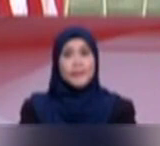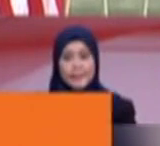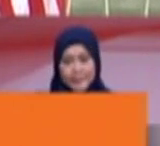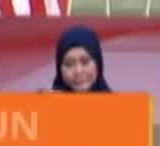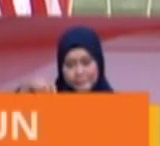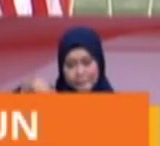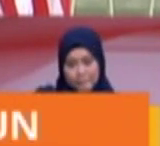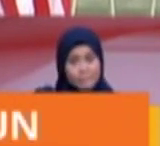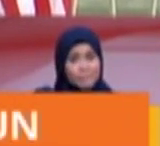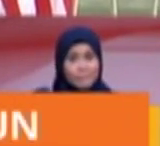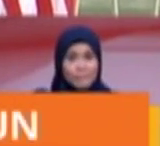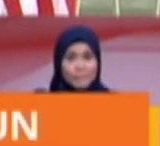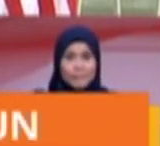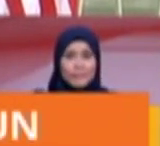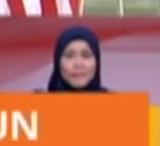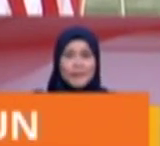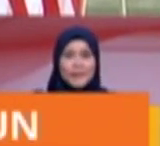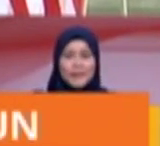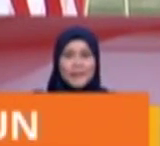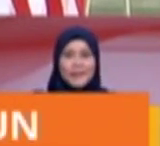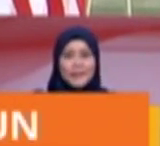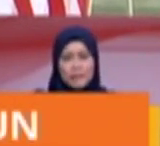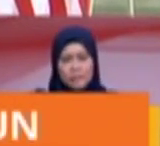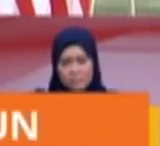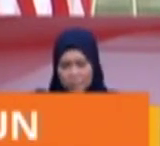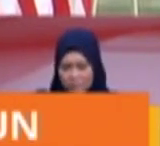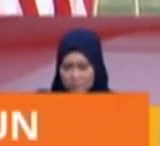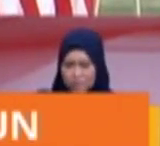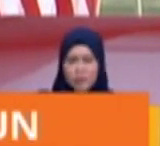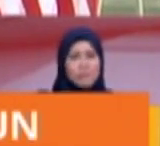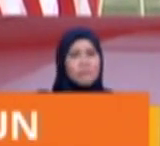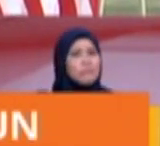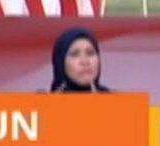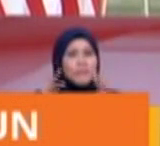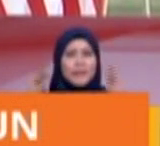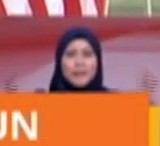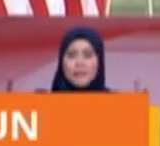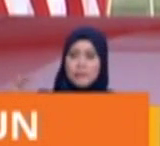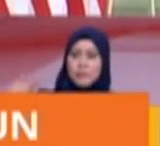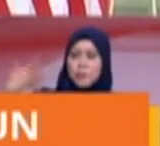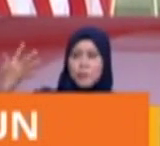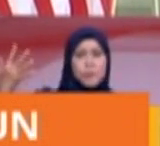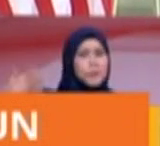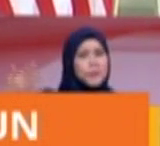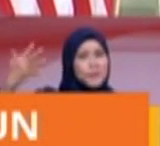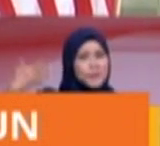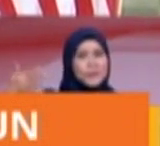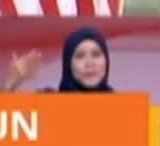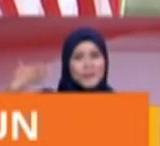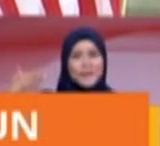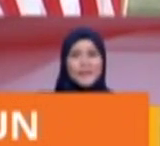Rakyat Malaysia diseru mengekalkan kemerdekaan negara yang telah dinikmati sejak 63 tahun lalu. Menurut Tan Sri Muhyiddin